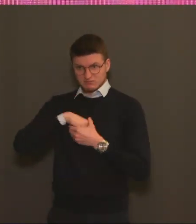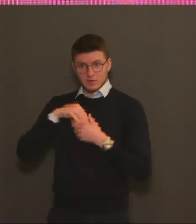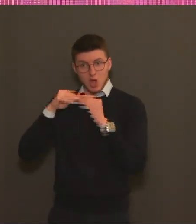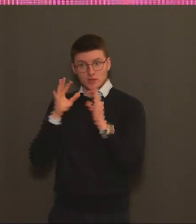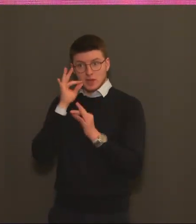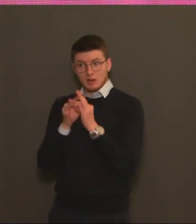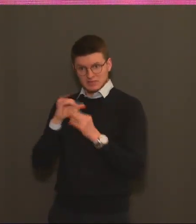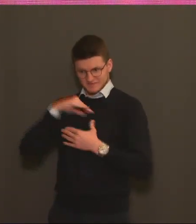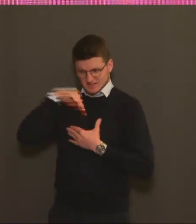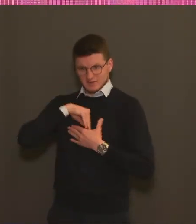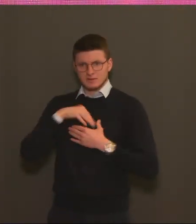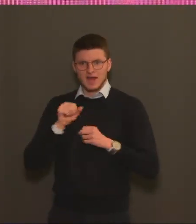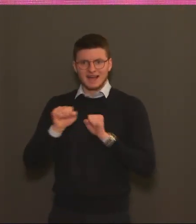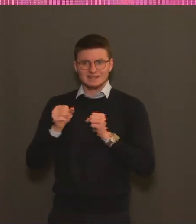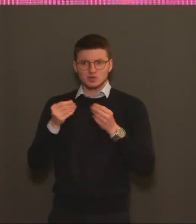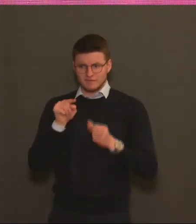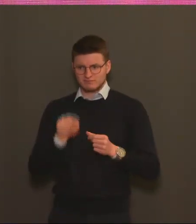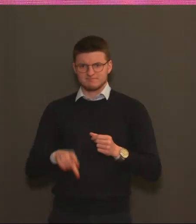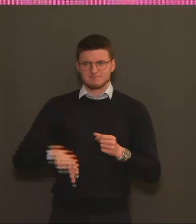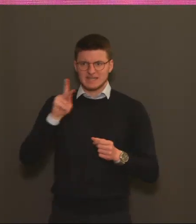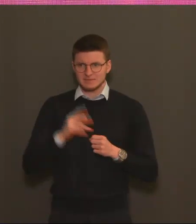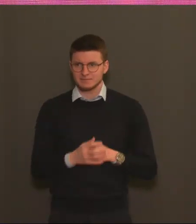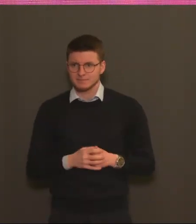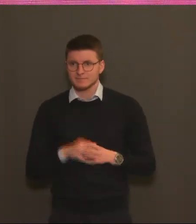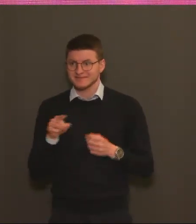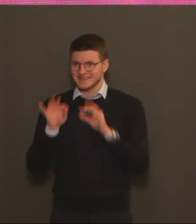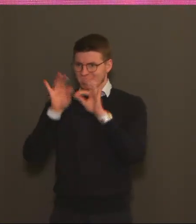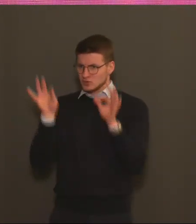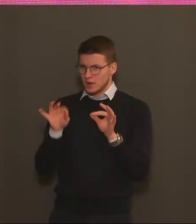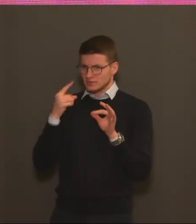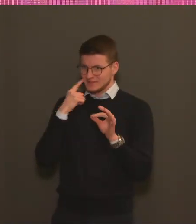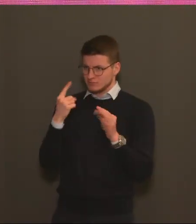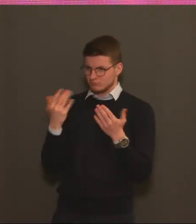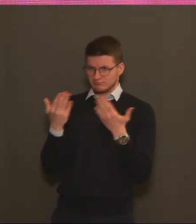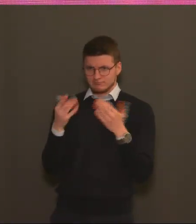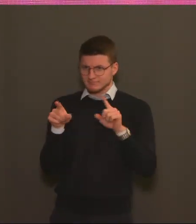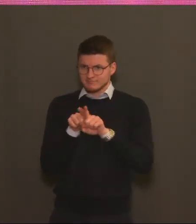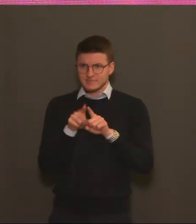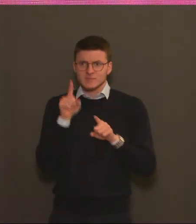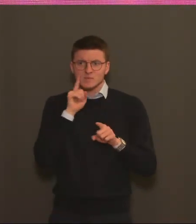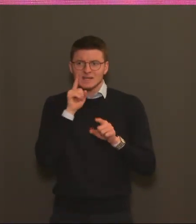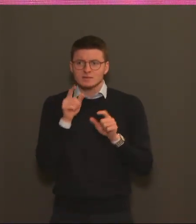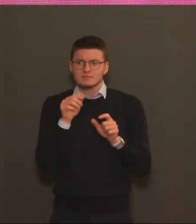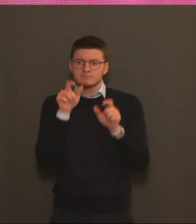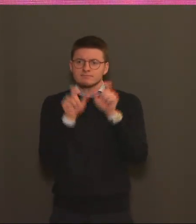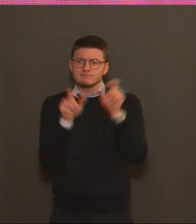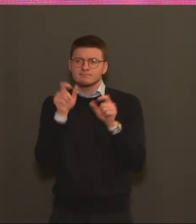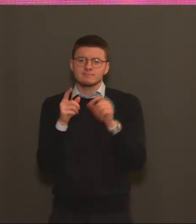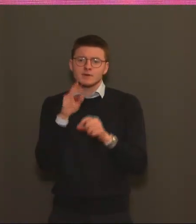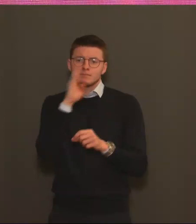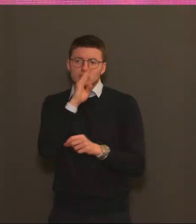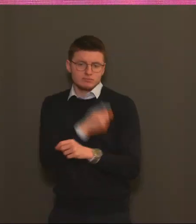Deze resultaten zijn vergelijkbaar met de bevindingen bij bloeddonoren voor diezelfde periode, met